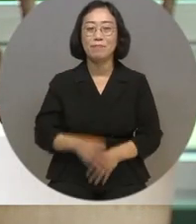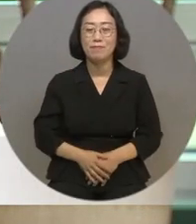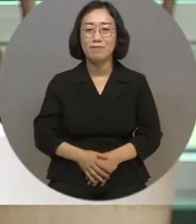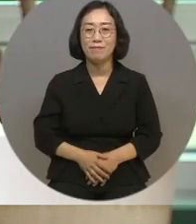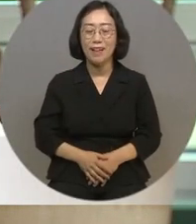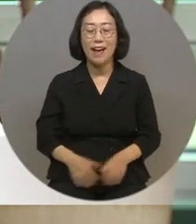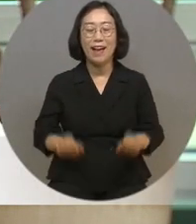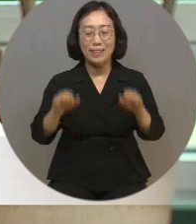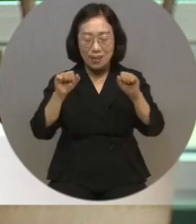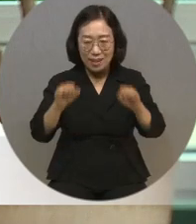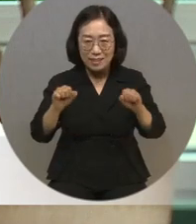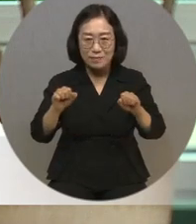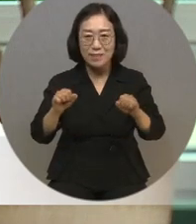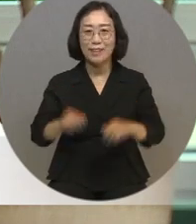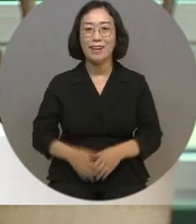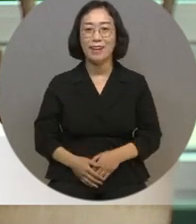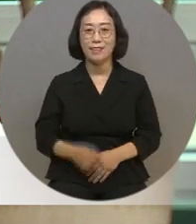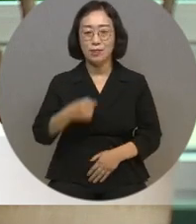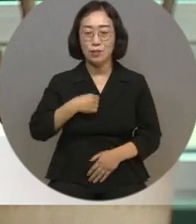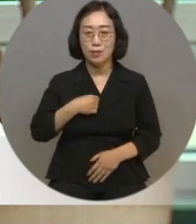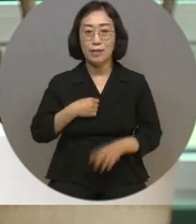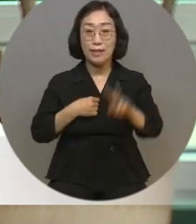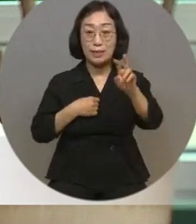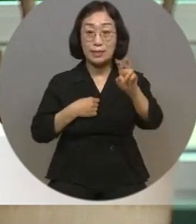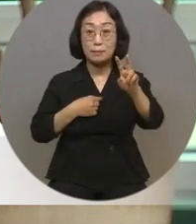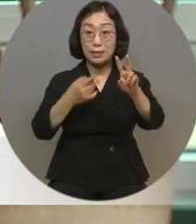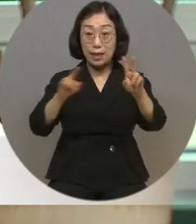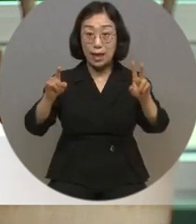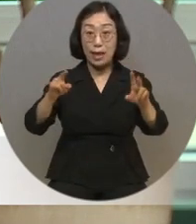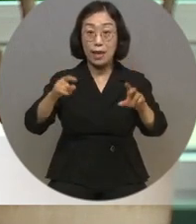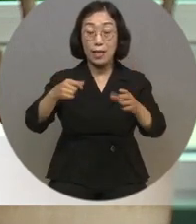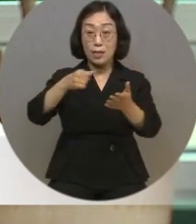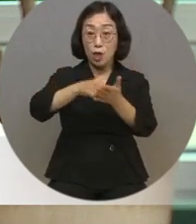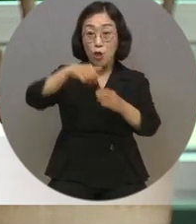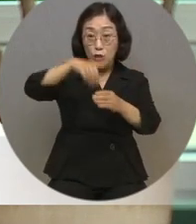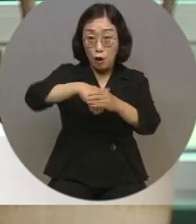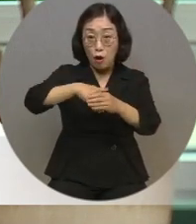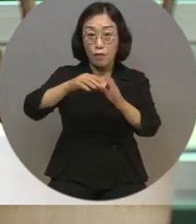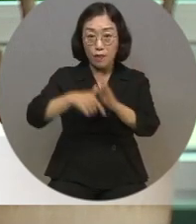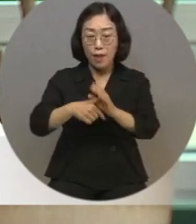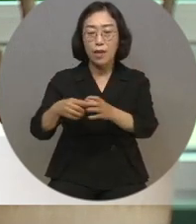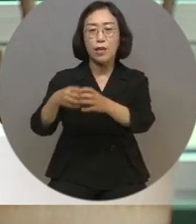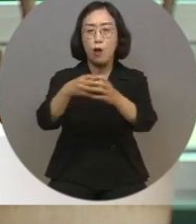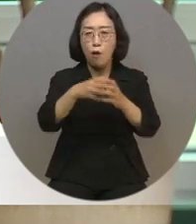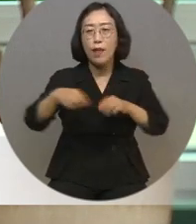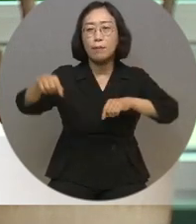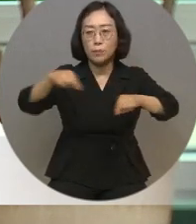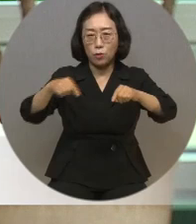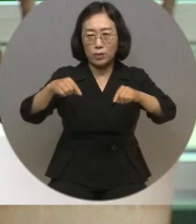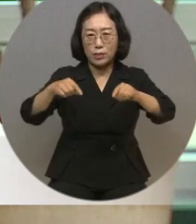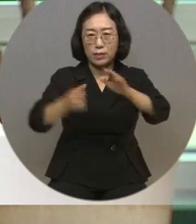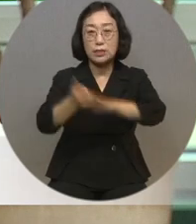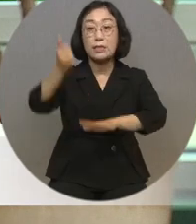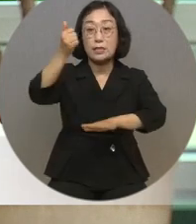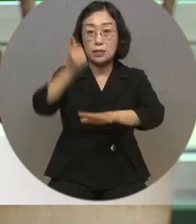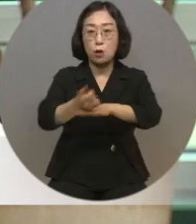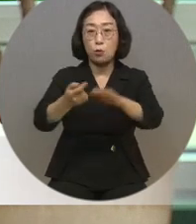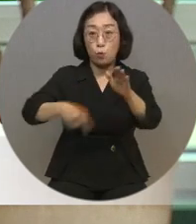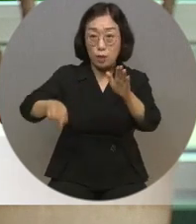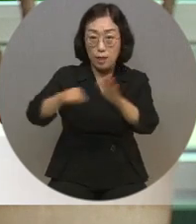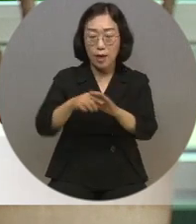안녕하십니까. 저는 이번 22대 총선에서 연합정치 실현을 위한 시민 후보로